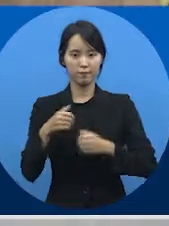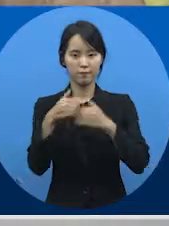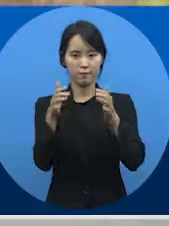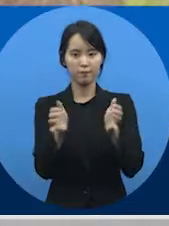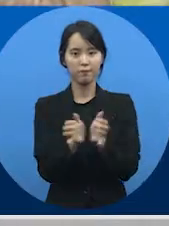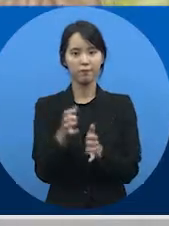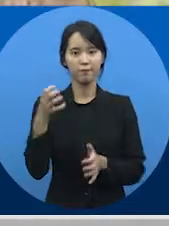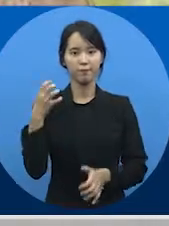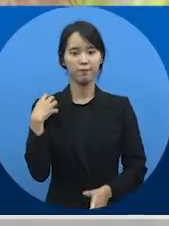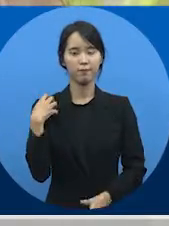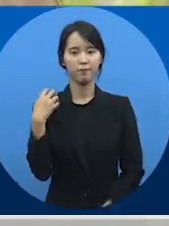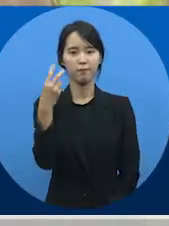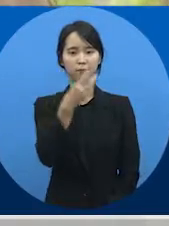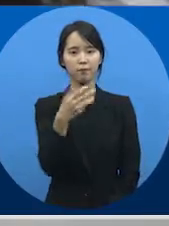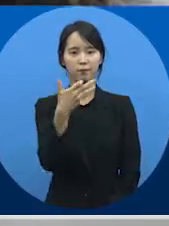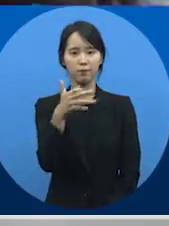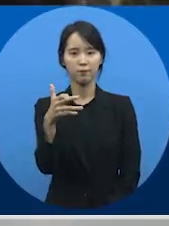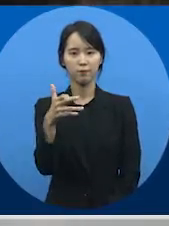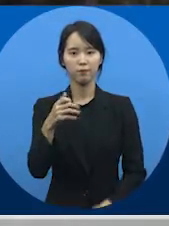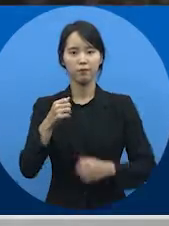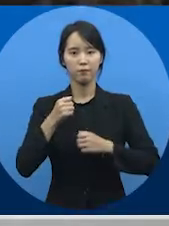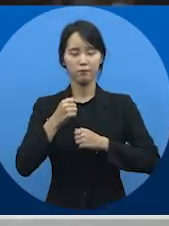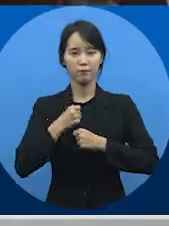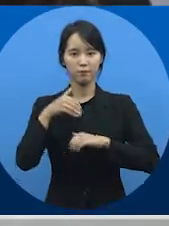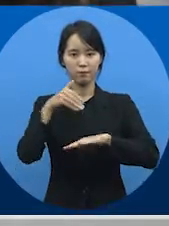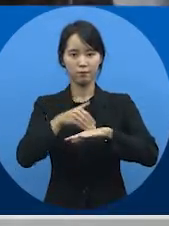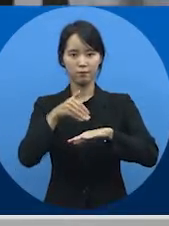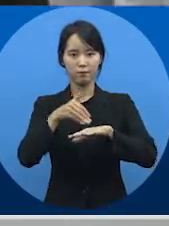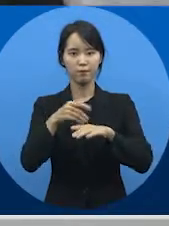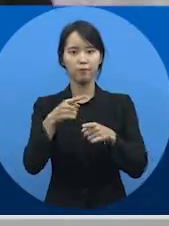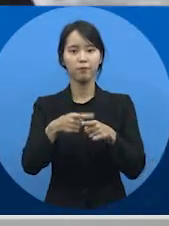동대문구가 행정안전부가 주관하는 2018